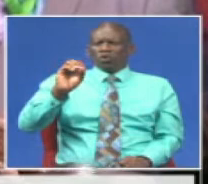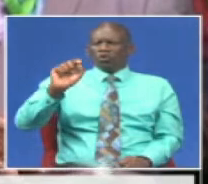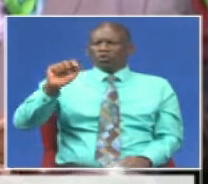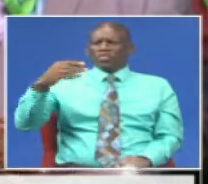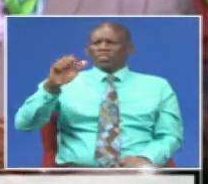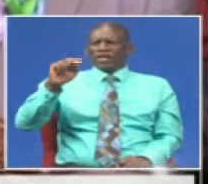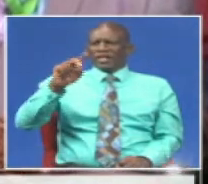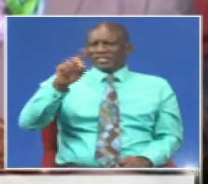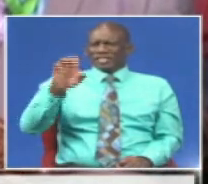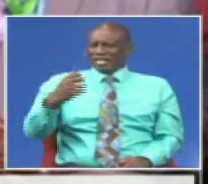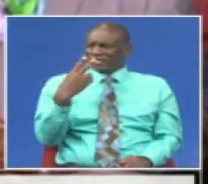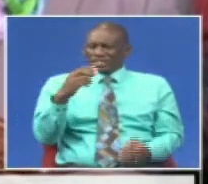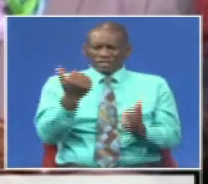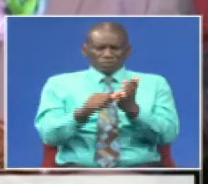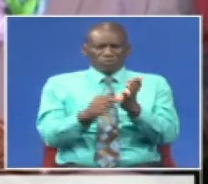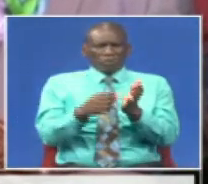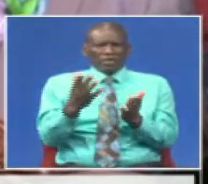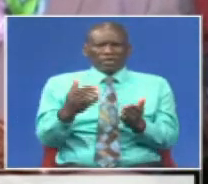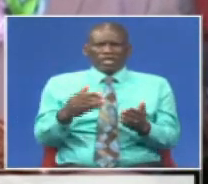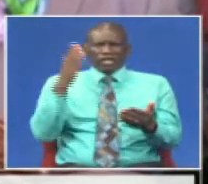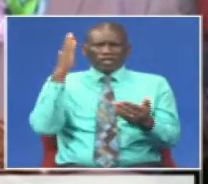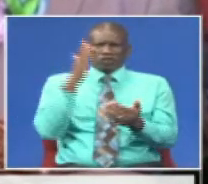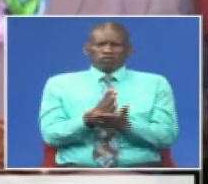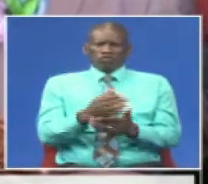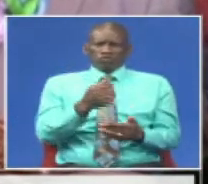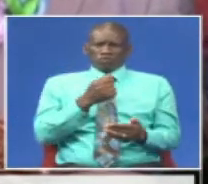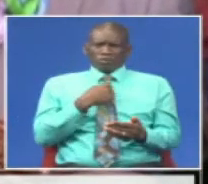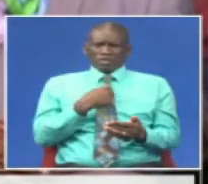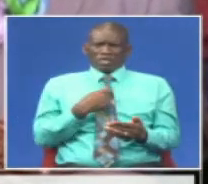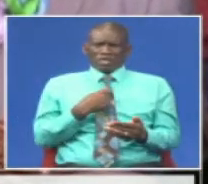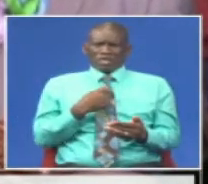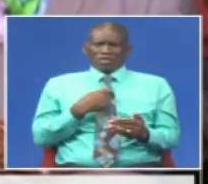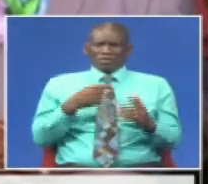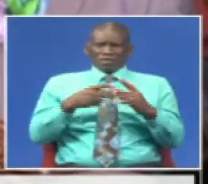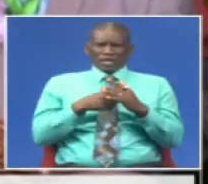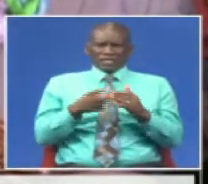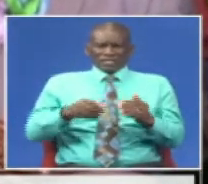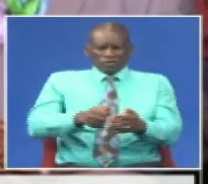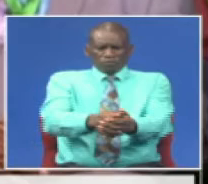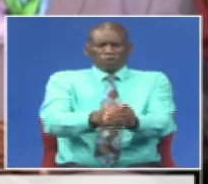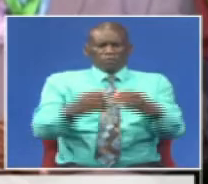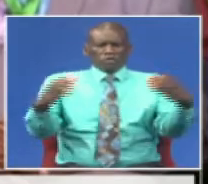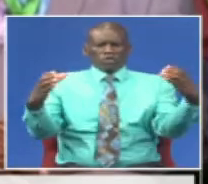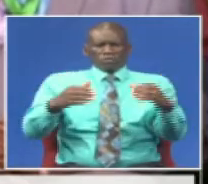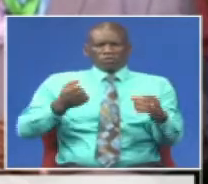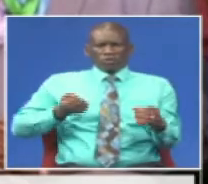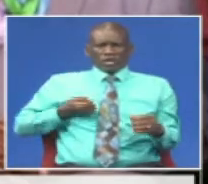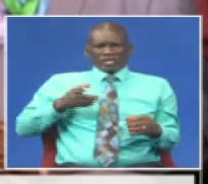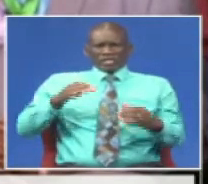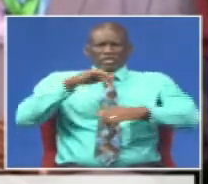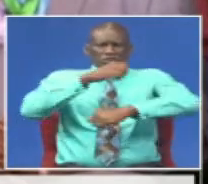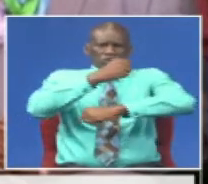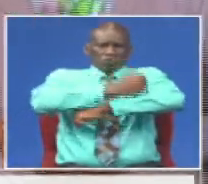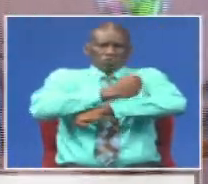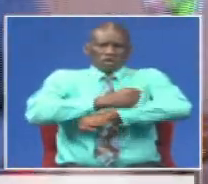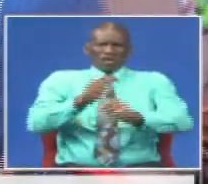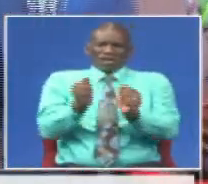hapo. It is true, I am the one who started that volleyball team ya wasichana katika hiyo shule